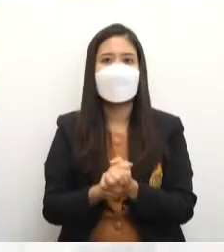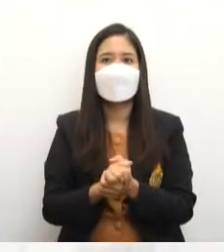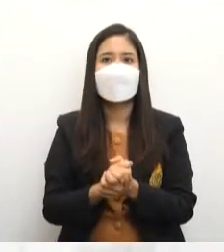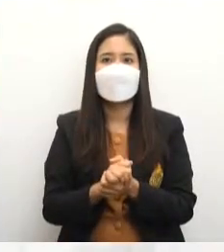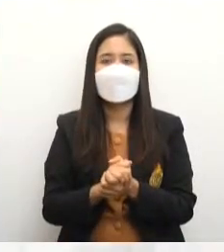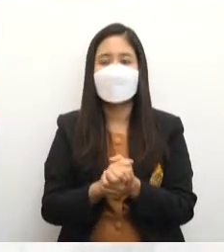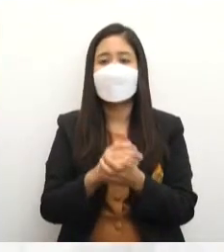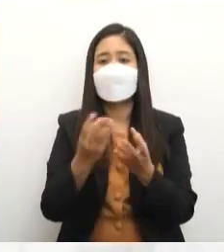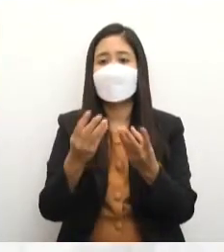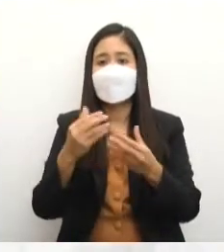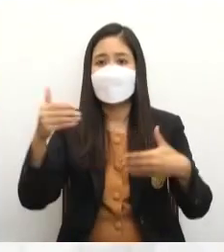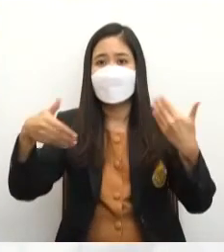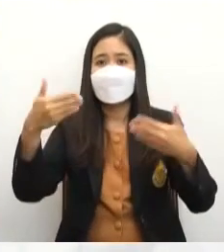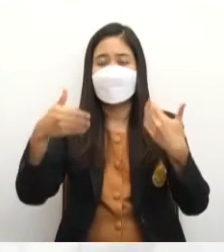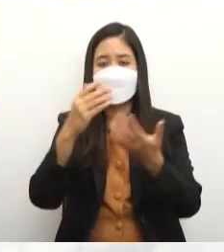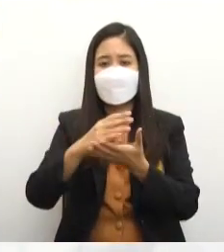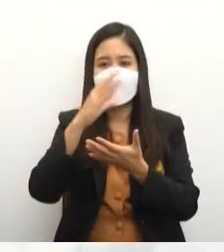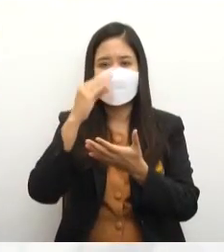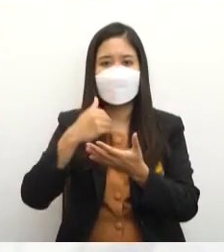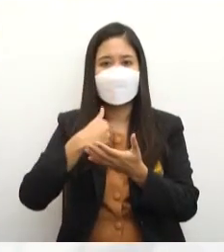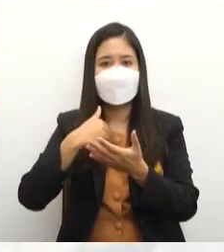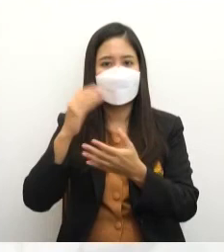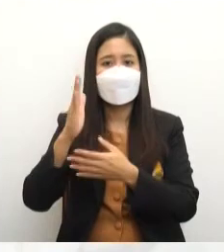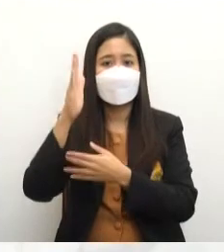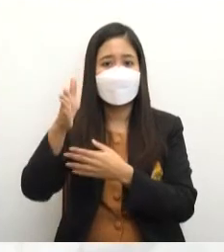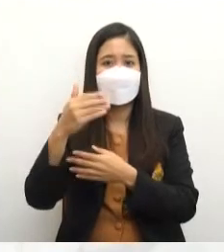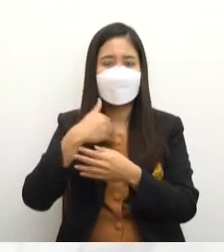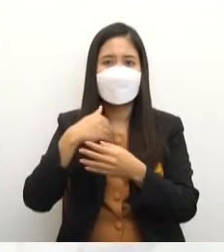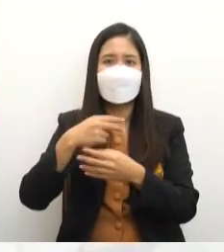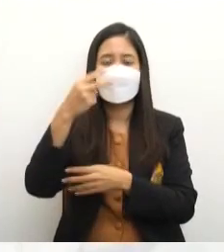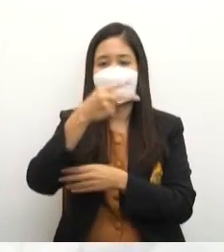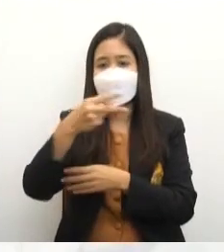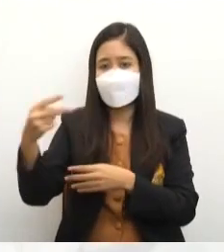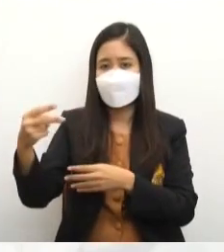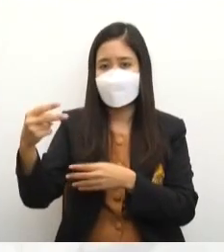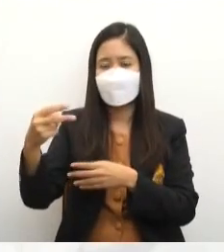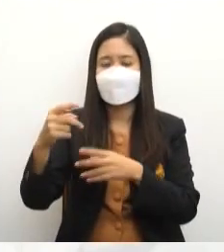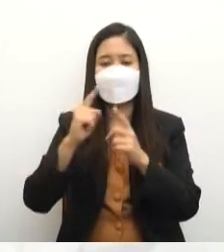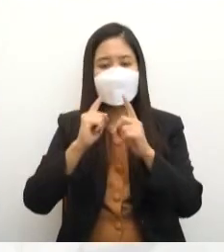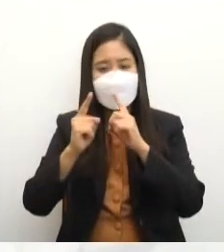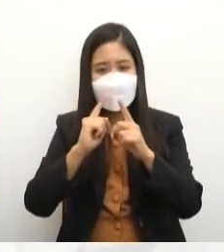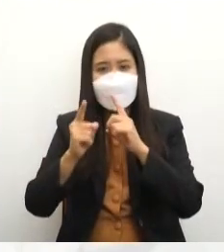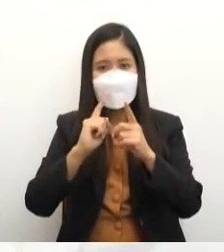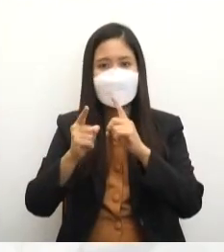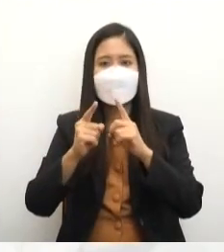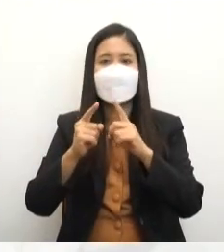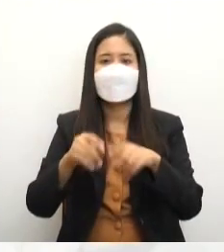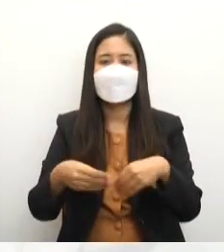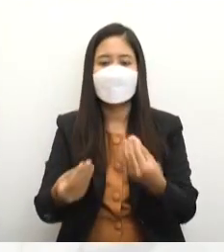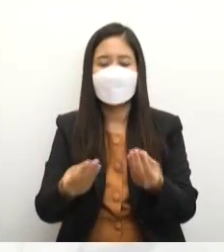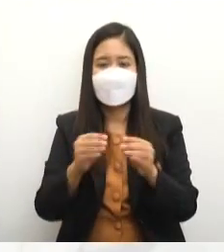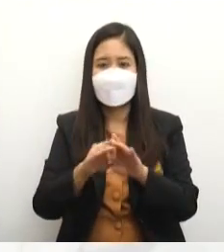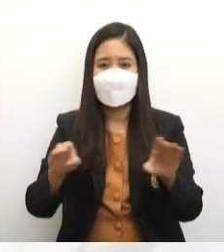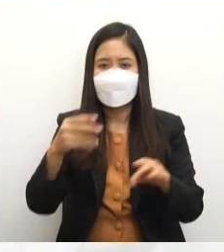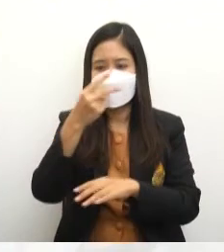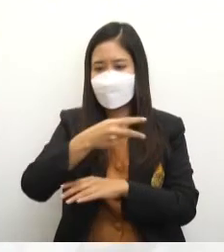ำเนินการก็คือทวิศึกษา เพราะว่าเด็กที่เนี่ยหลักๆแล้วเขาจะใช้ภาษาปากกยอในการสื่อสารเลยทำให้เขาจะไม่มีทักษะใน